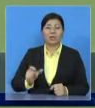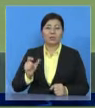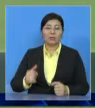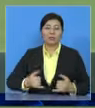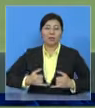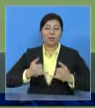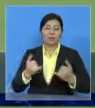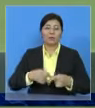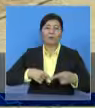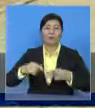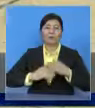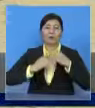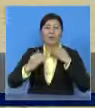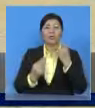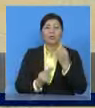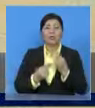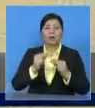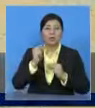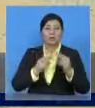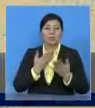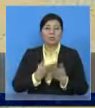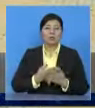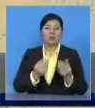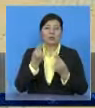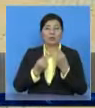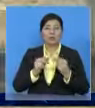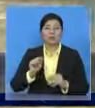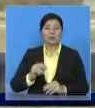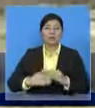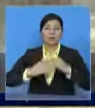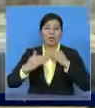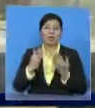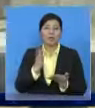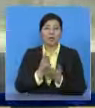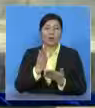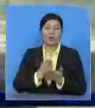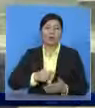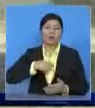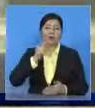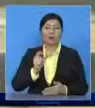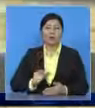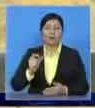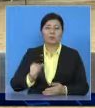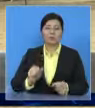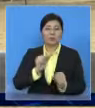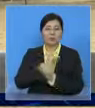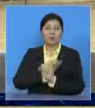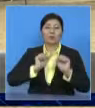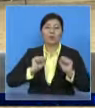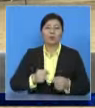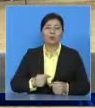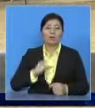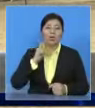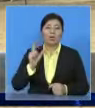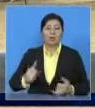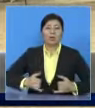арнап футбол алаңы салынған. Оның жанында ойнап бой сергітетін алаң тағы бар. Ал ересектер саябақта тынық алады. Жастарға арналған